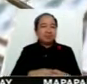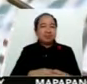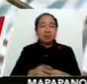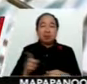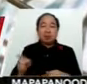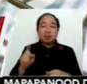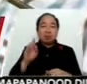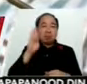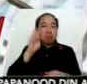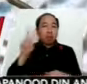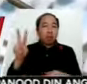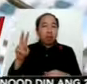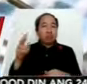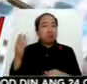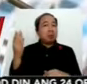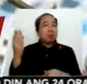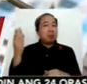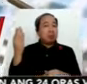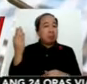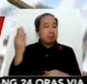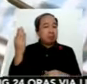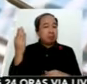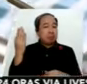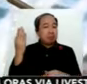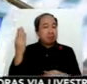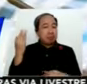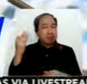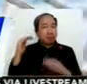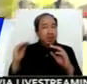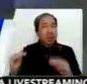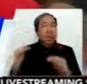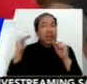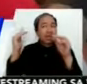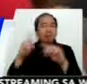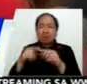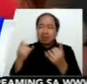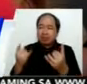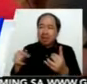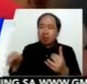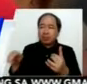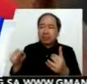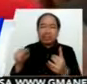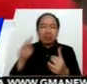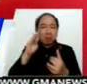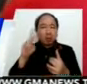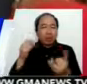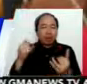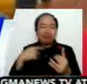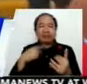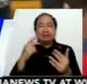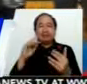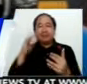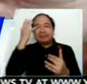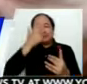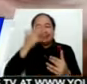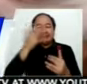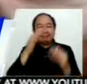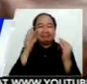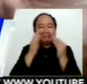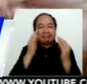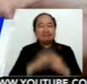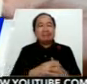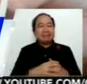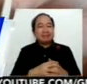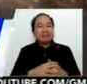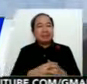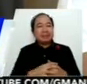ngayong presidente na bangag natin ang presidente. Ang aligasyong yan, tinawanan lang noon ni Pangulong Marcos. I think